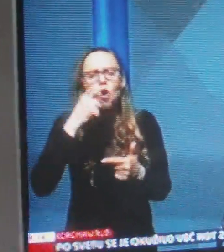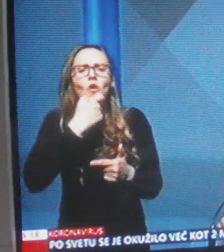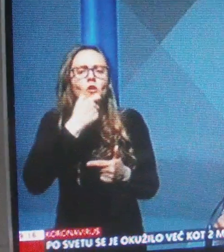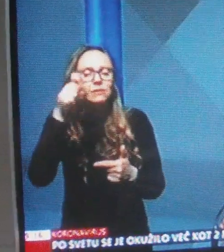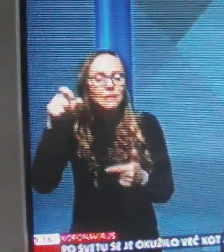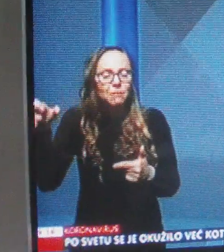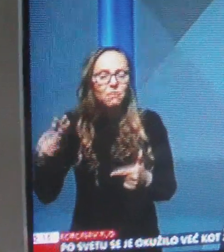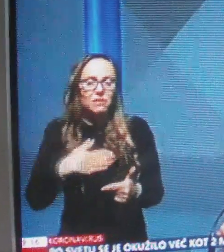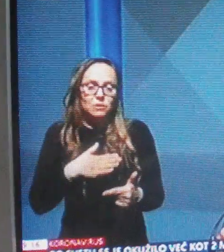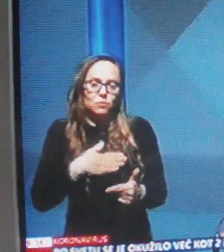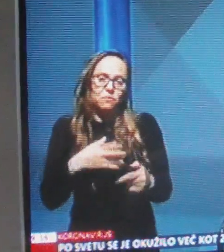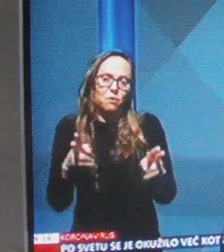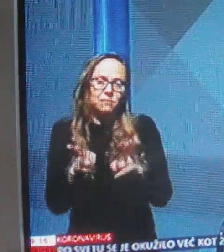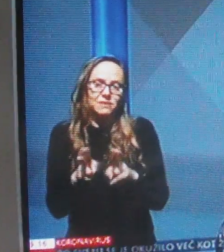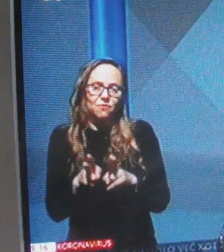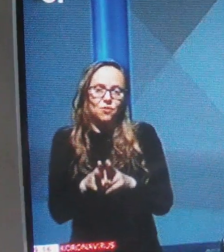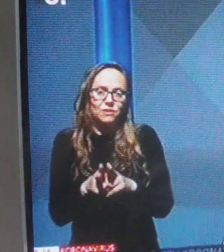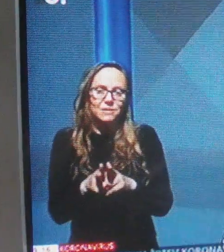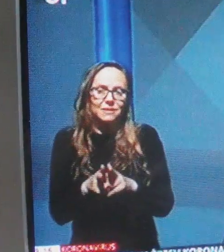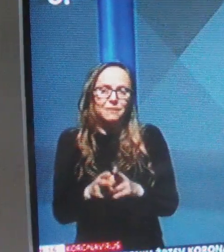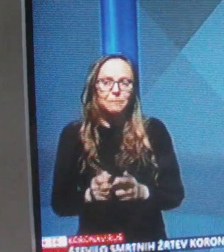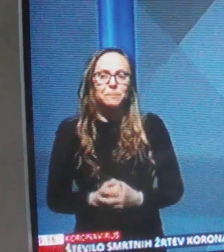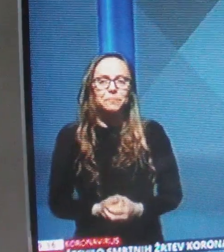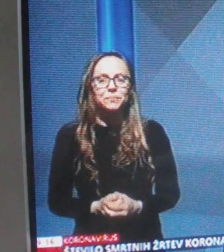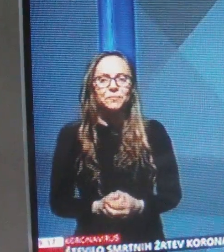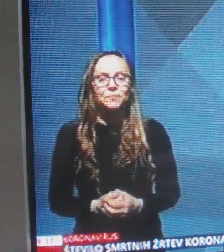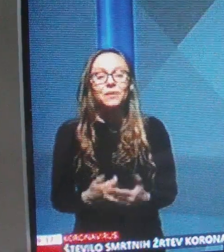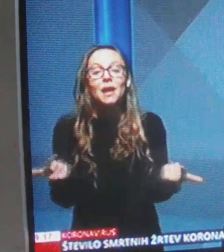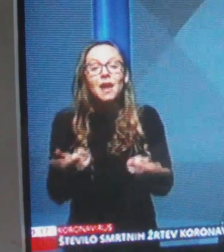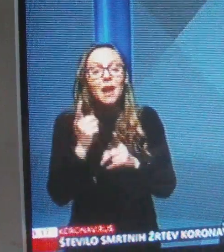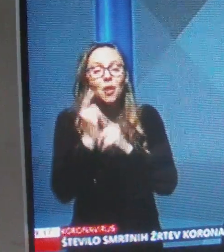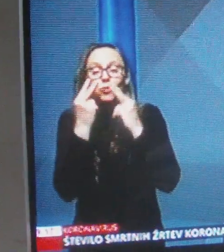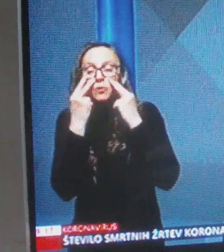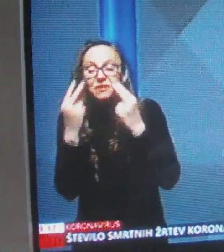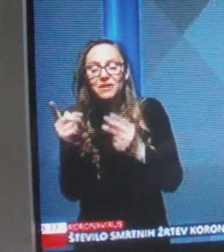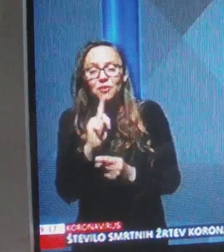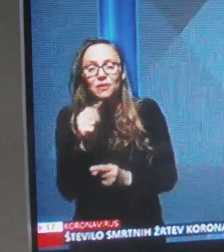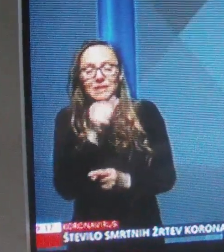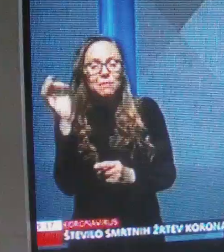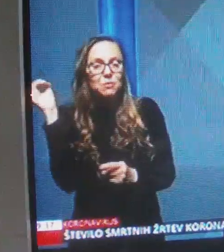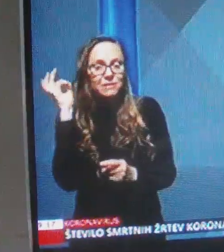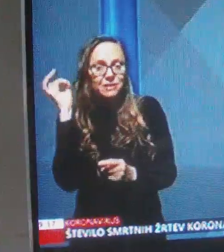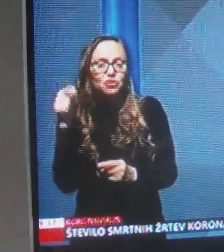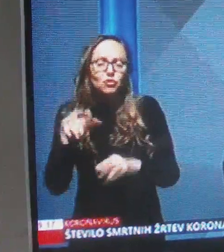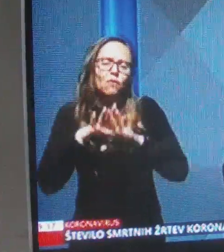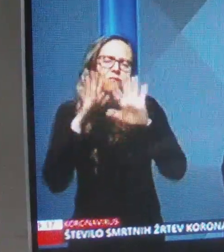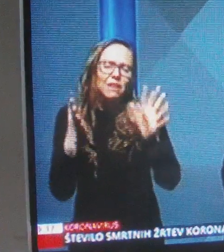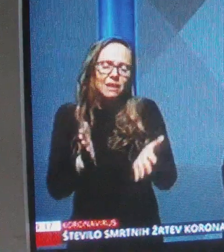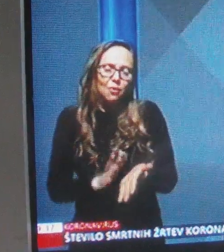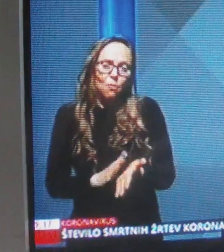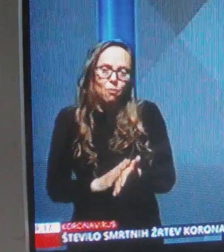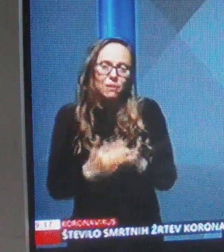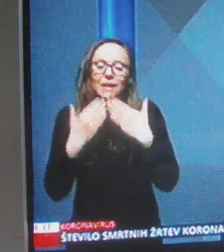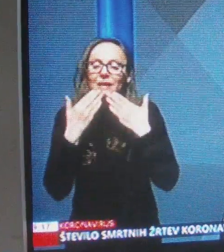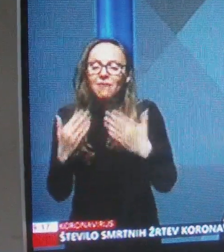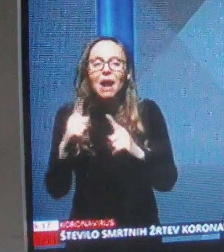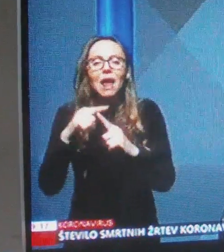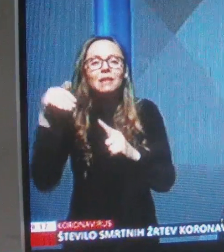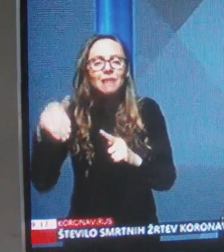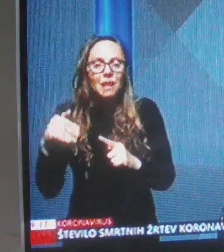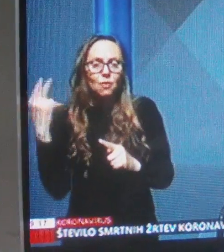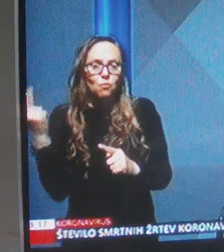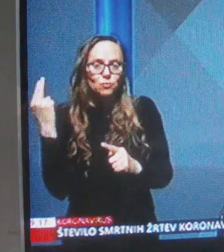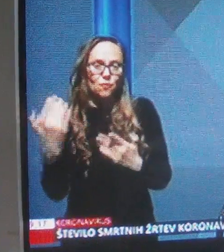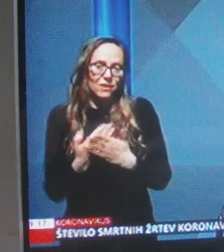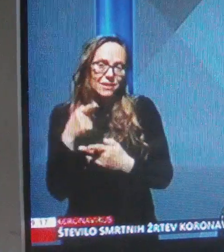svojimi svojci, lahko se tudi vidijo, ne samo slišijo. Videokonferenca mogoče. Hvala Telekomu Slovenije za to